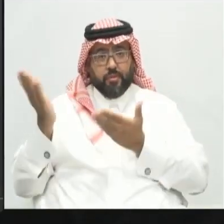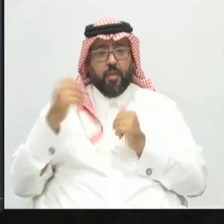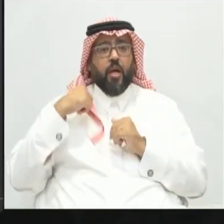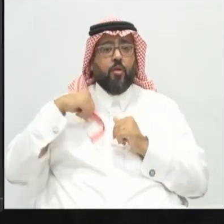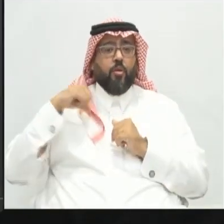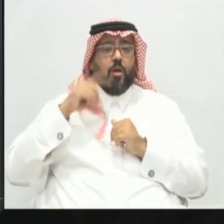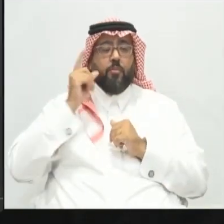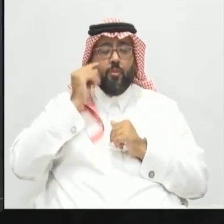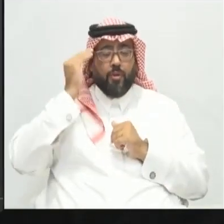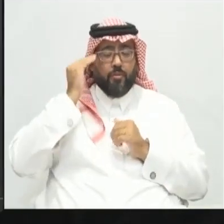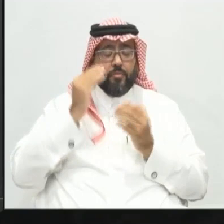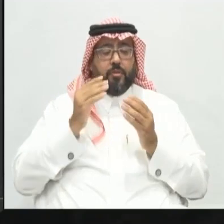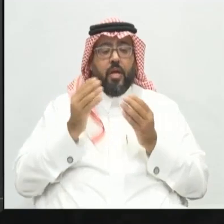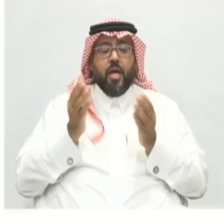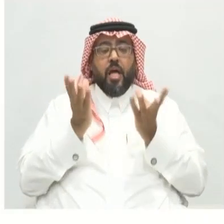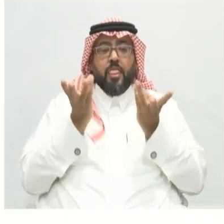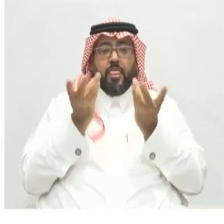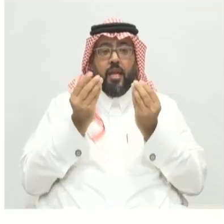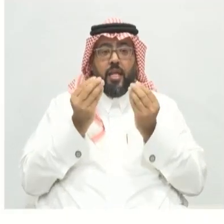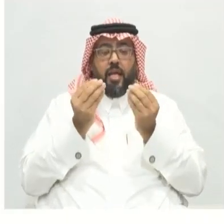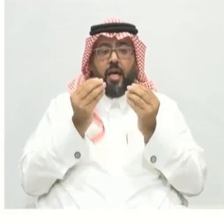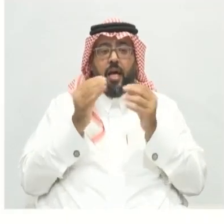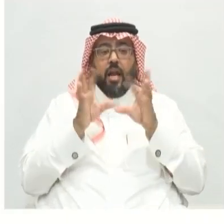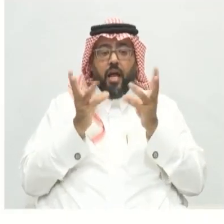الطلاب والطالبات في التقنيه الرقميه